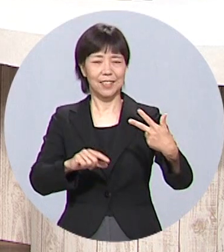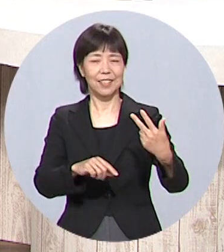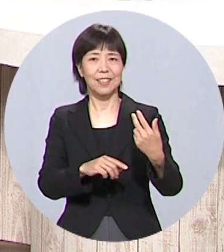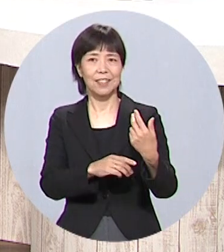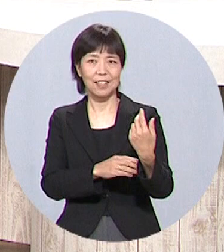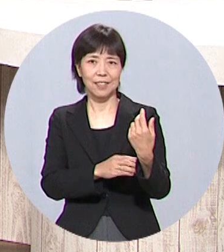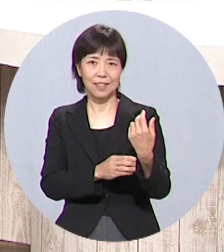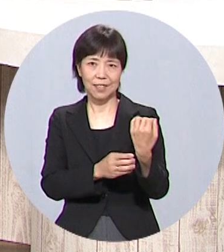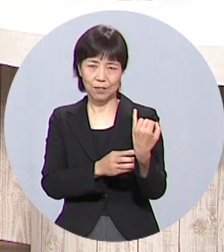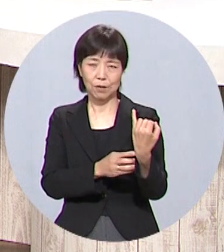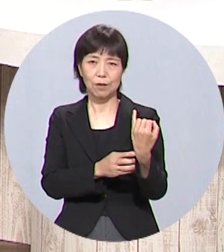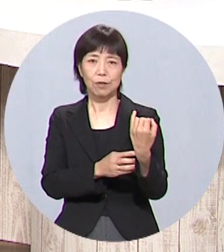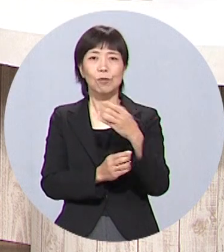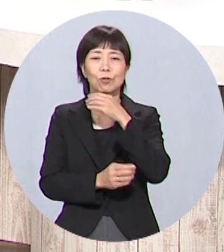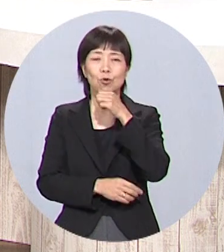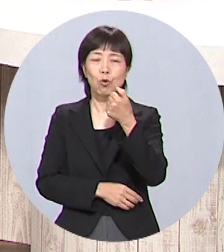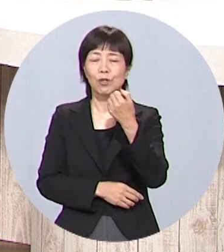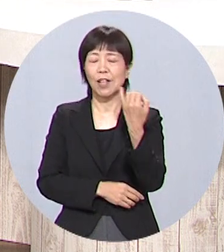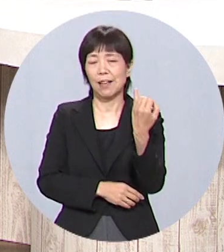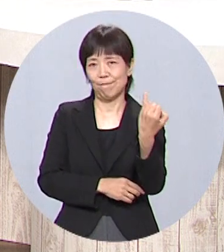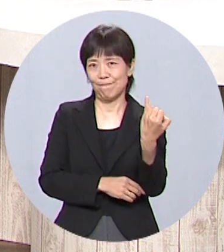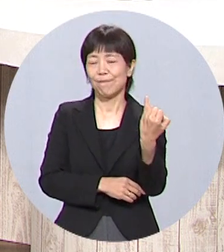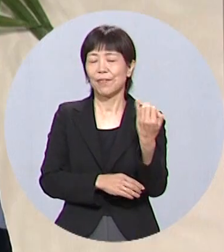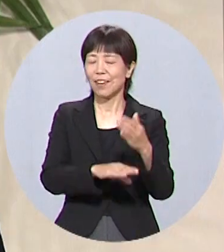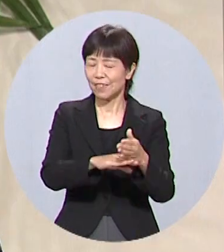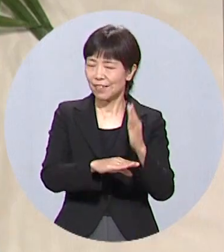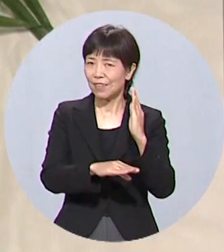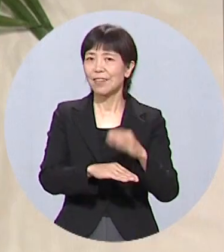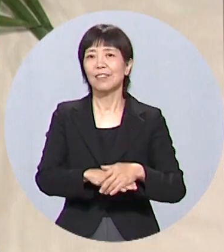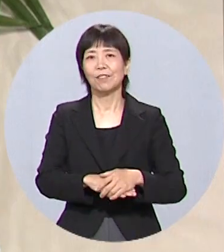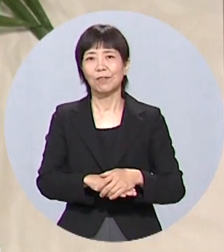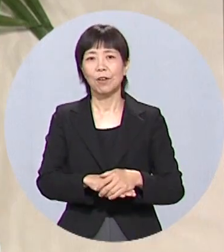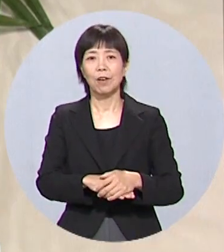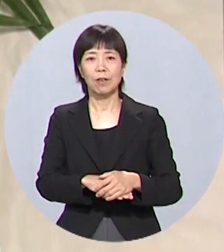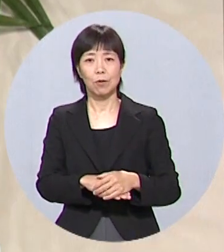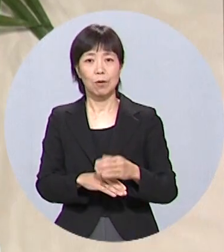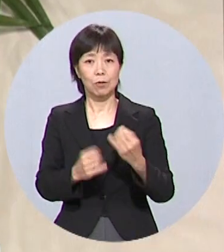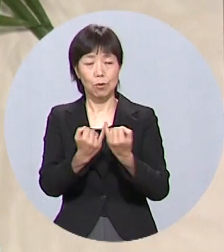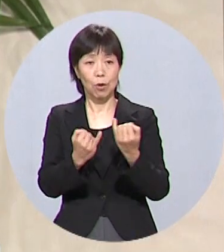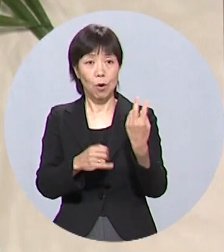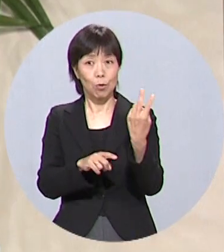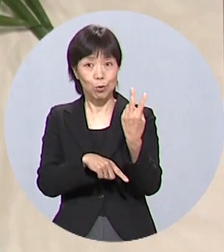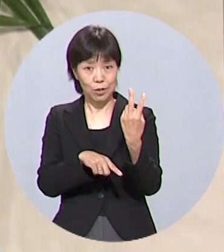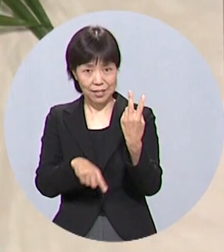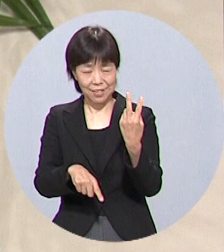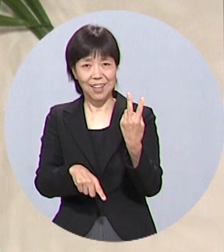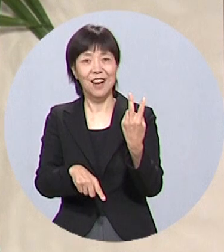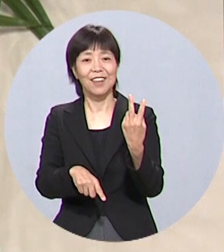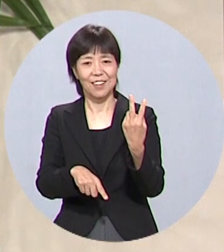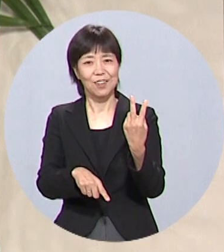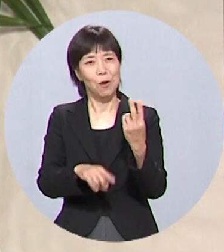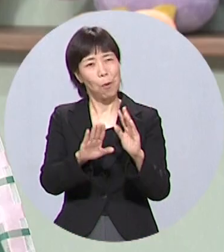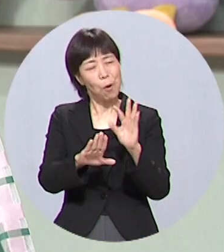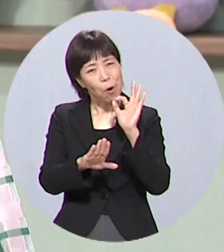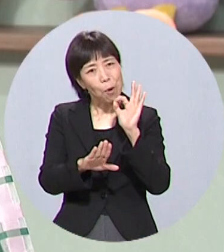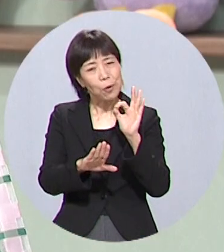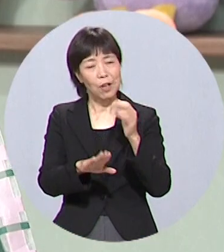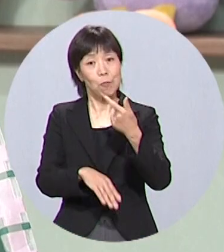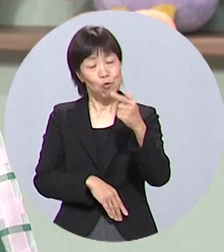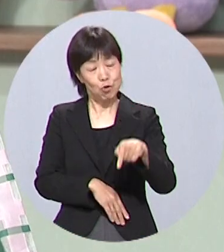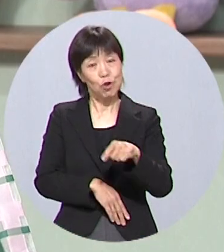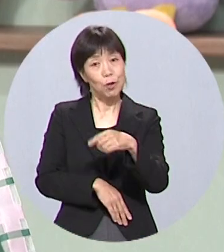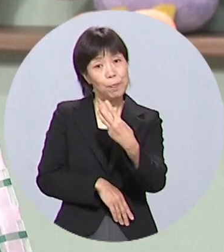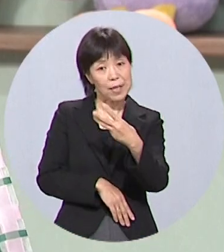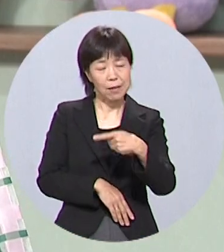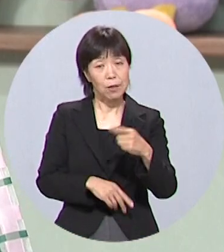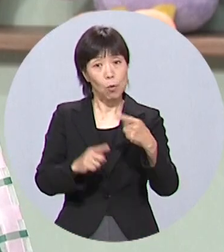からいただきました。50代の方です。ありがとうございます。アンゴラ村長と渡辺さん、若い女子2人のキラキラした様子、ムーミンパーク楽しそうでした